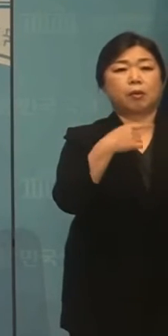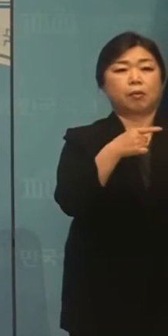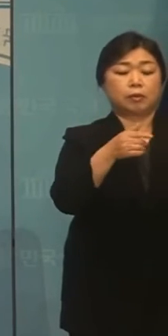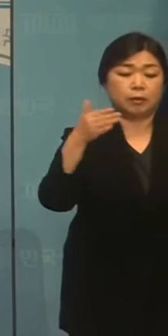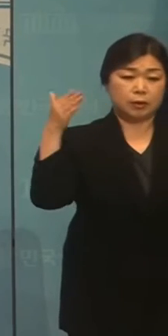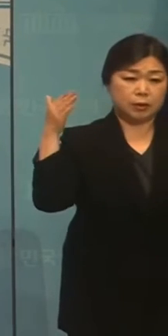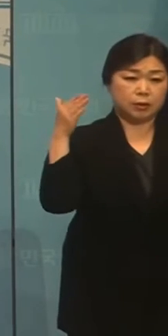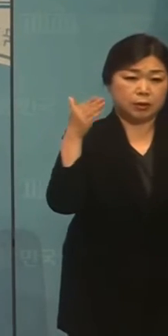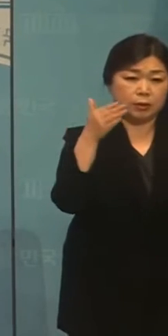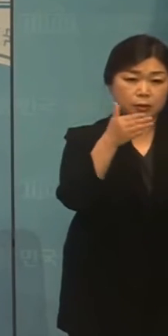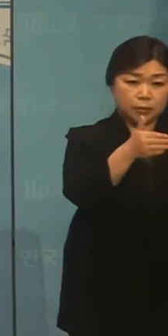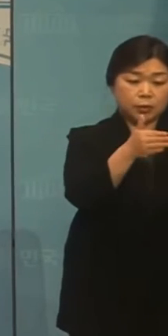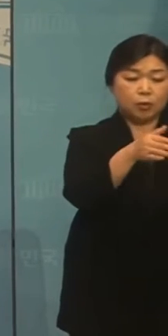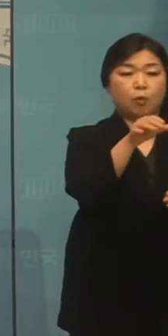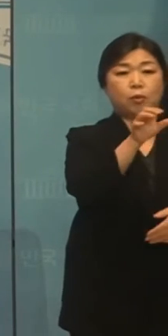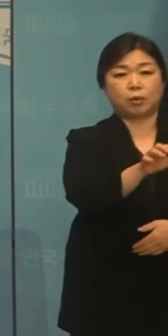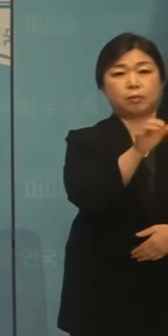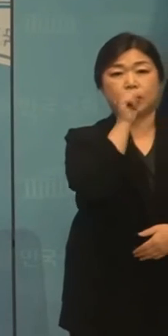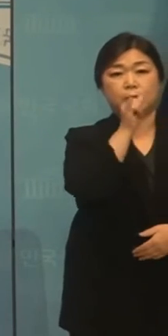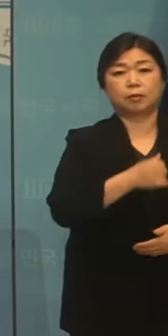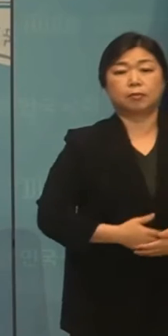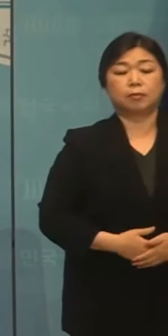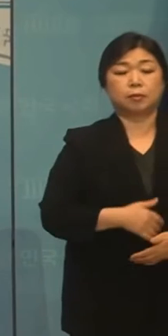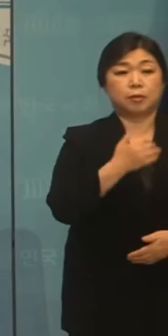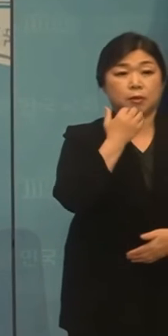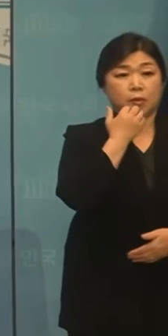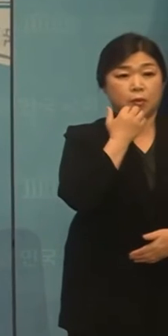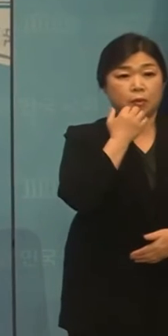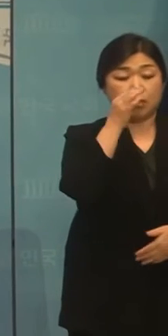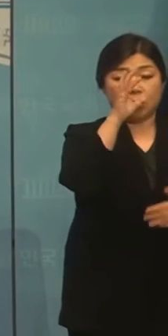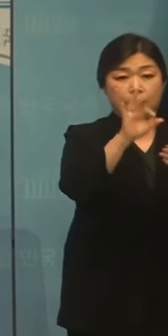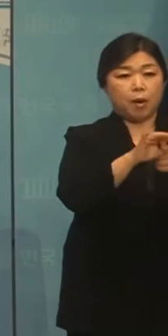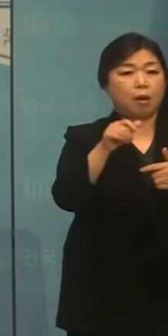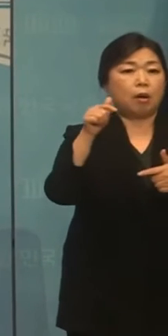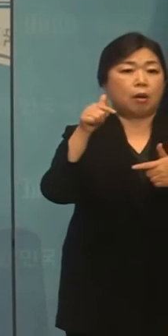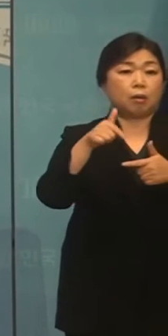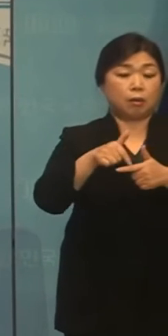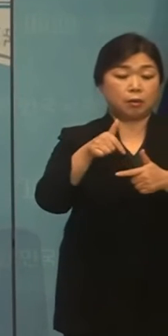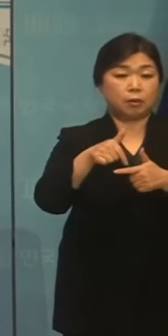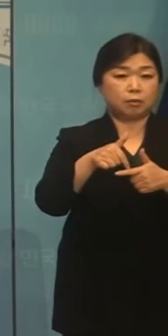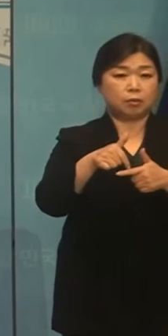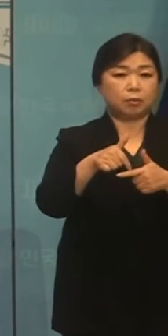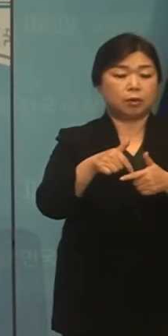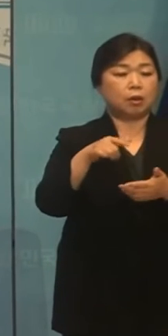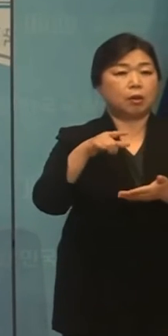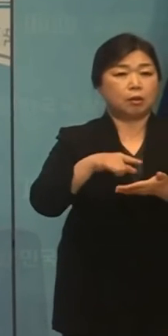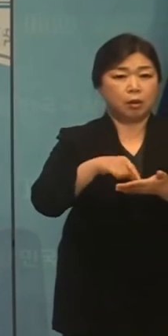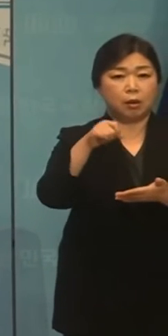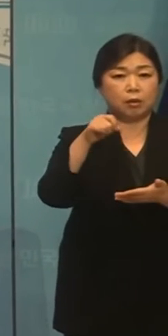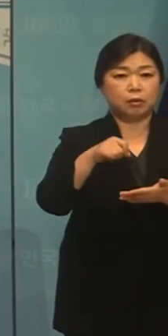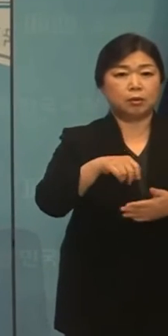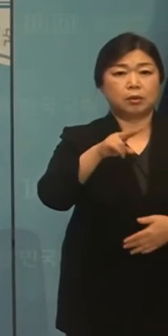밀접 지역입니다. 서울의 경우에는 강남구가 약